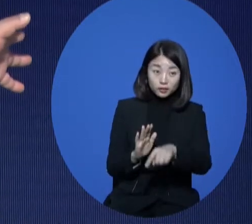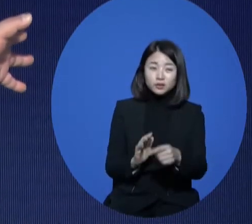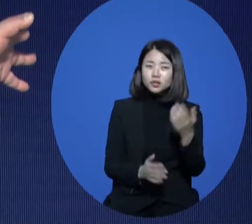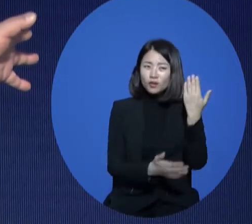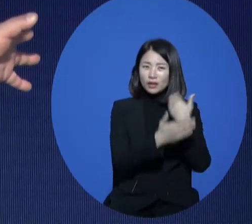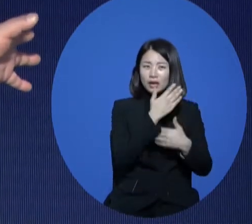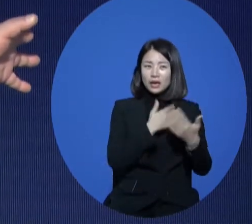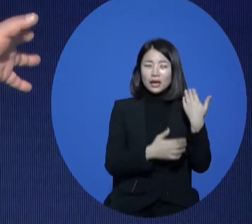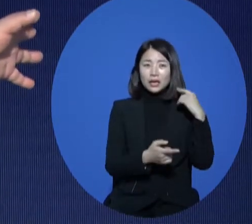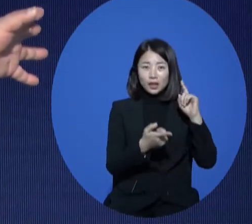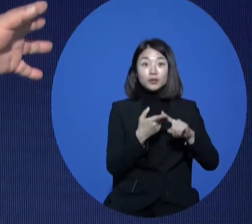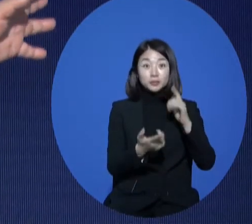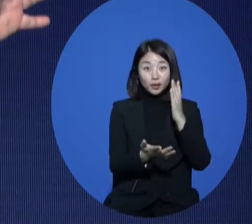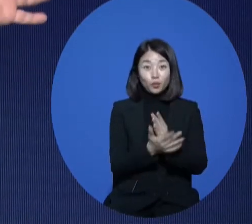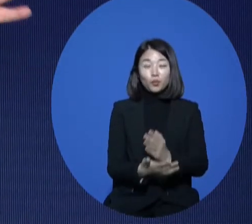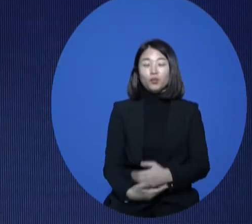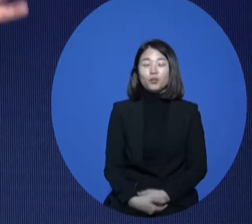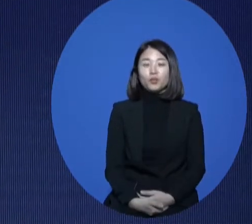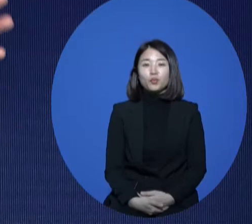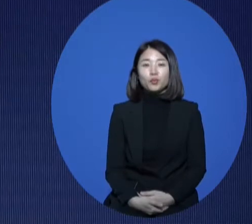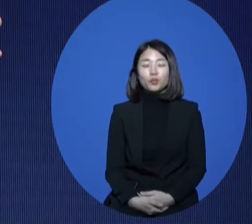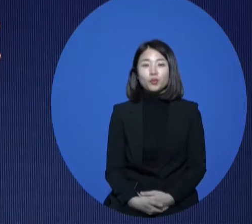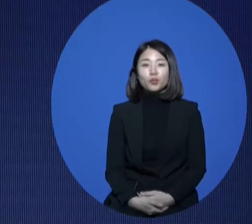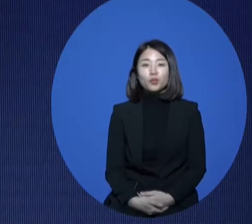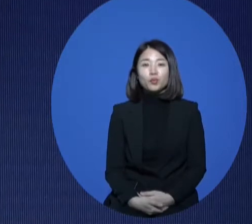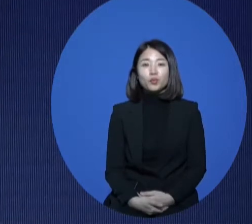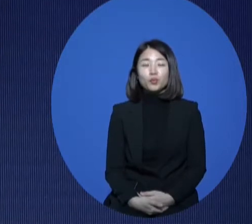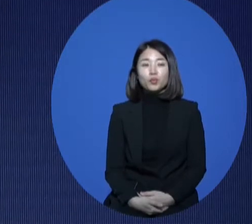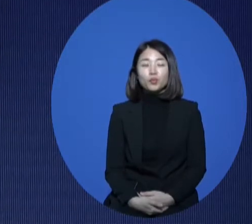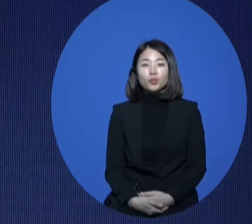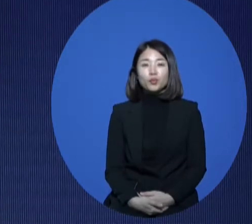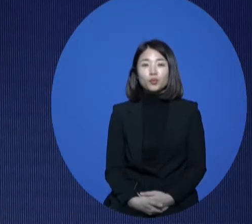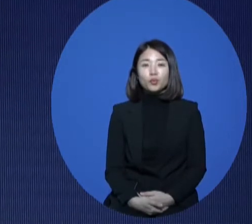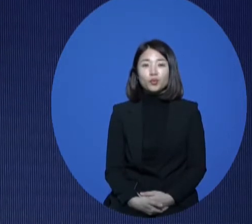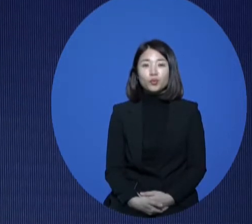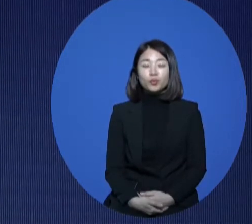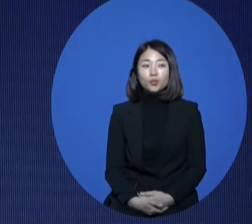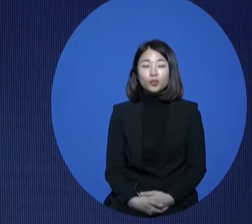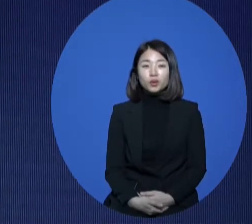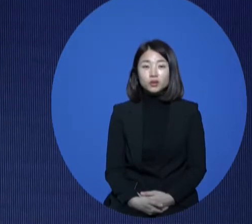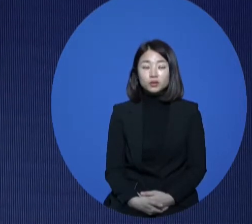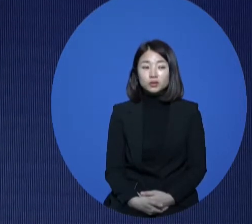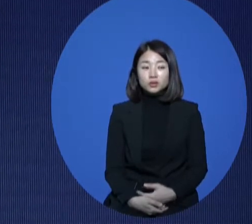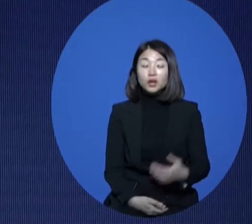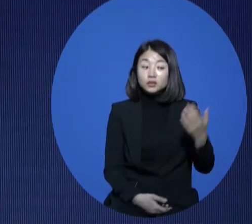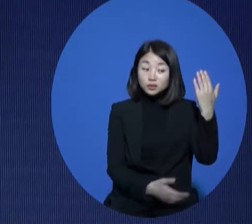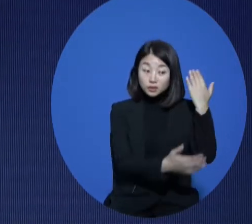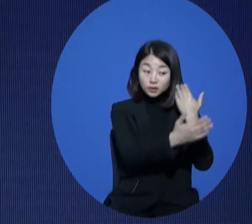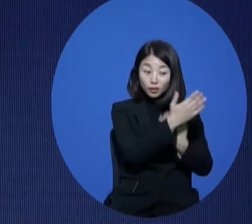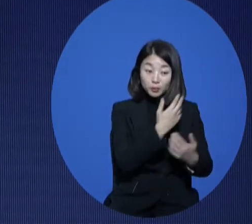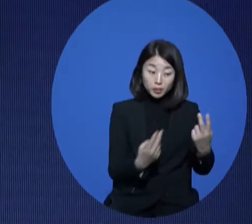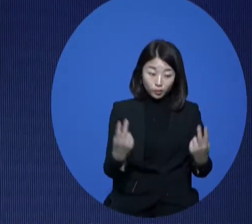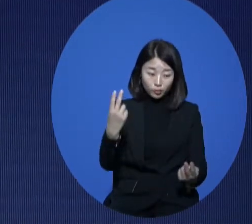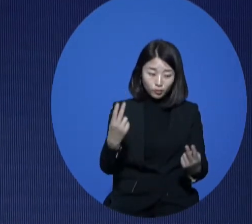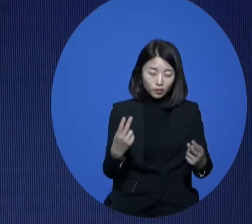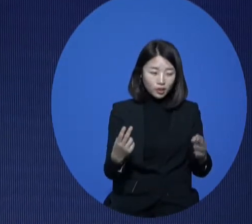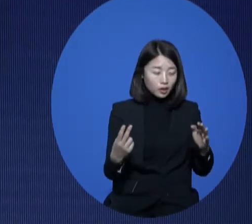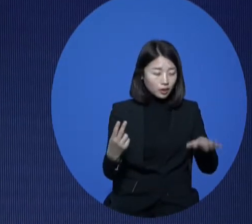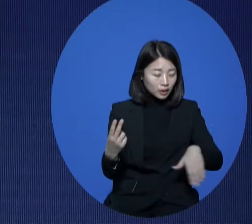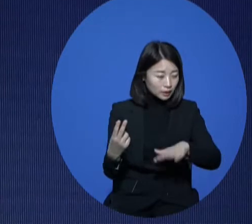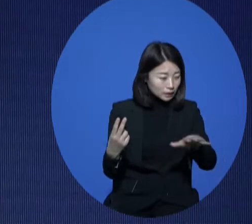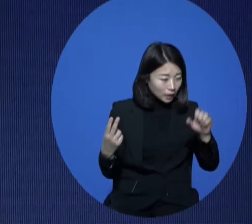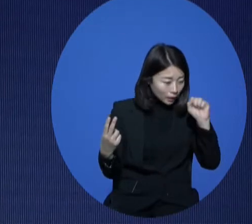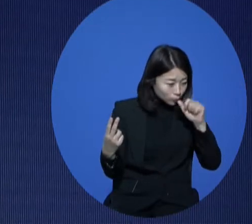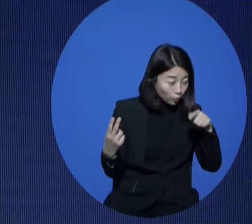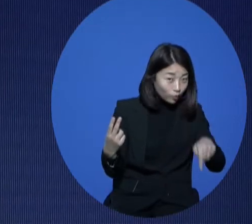거죠. 우리가 옛날로 돌아가자는 운동이 아니고 옛날에 잘못된 것들이 다 드러났어요. 이번에